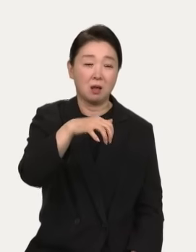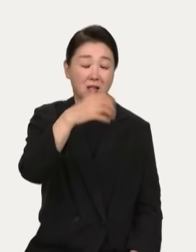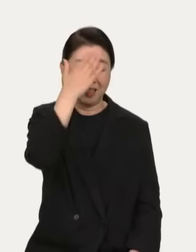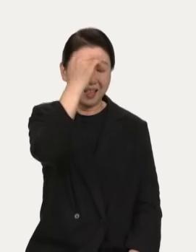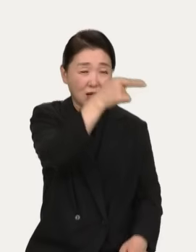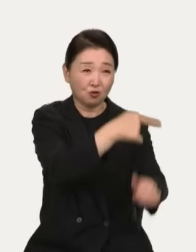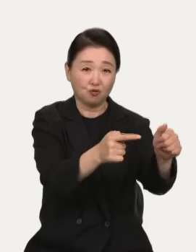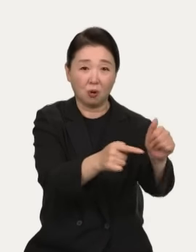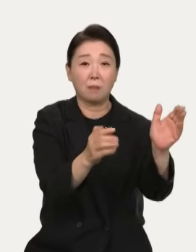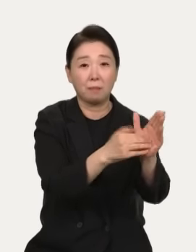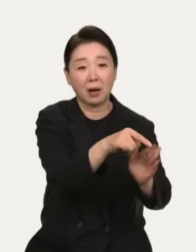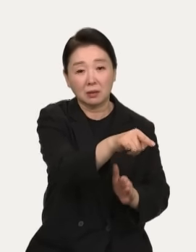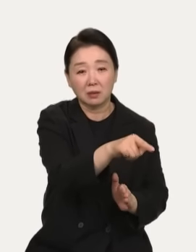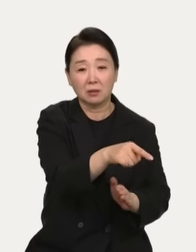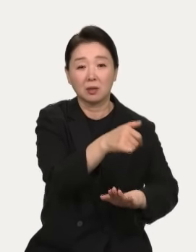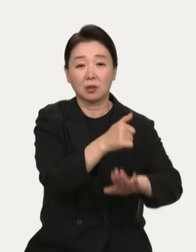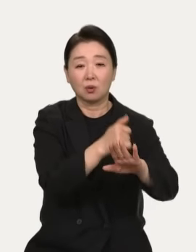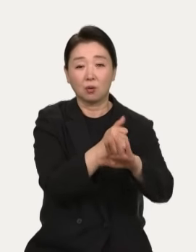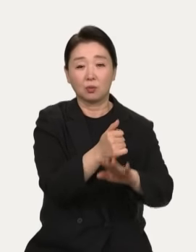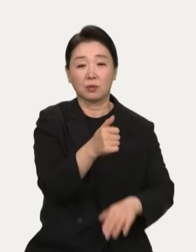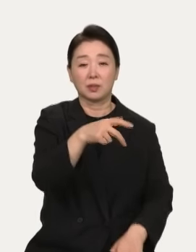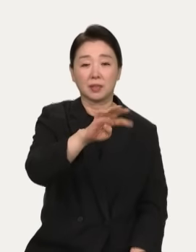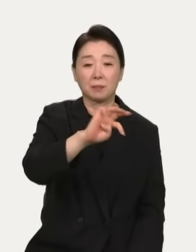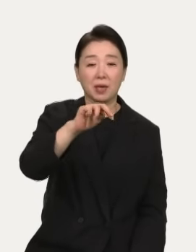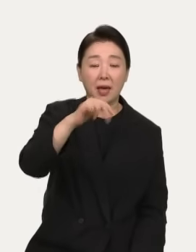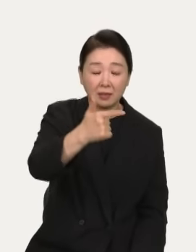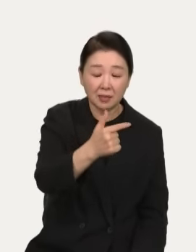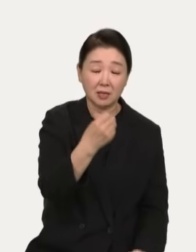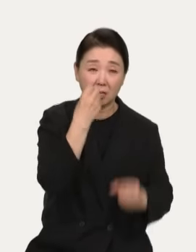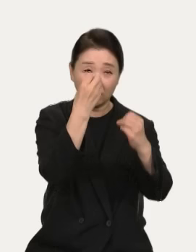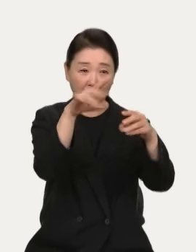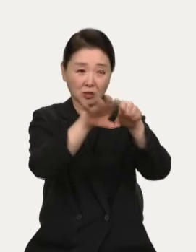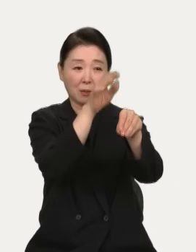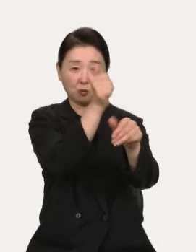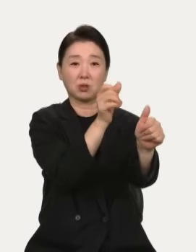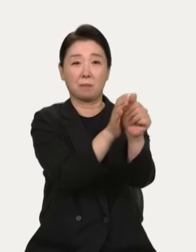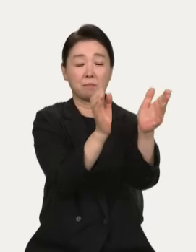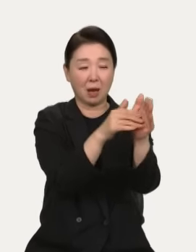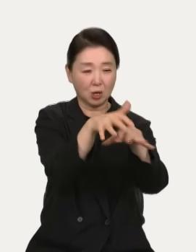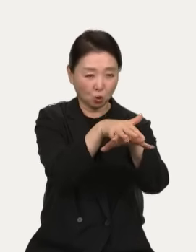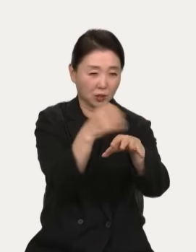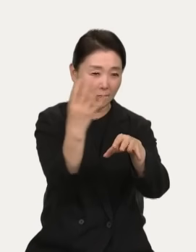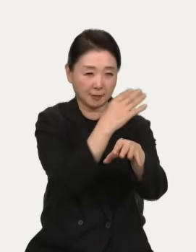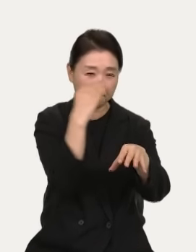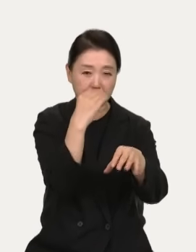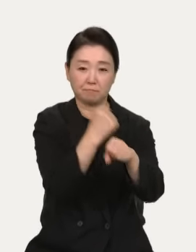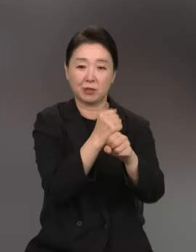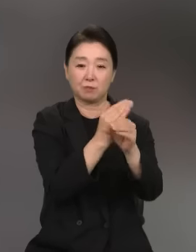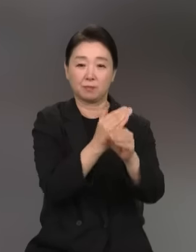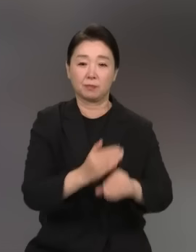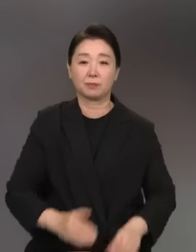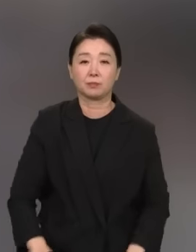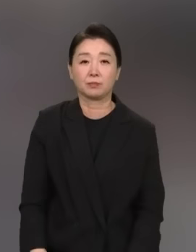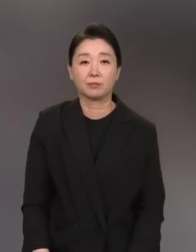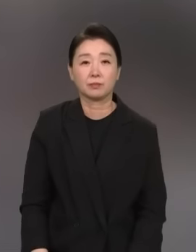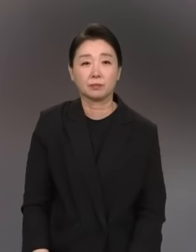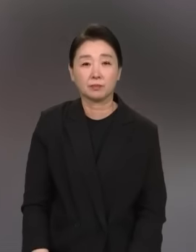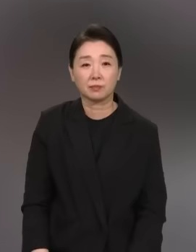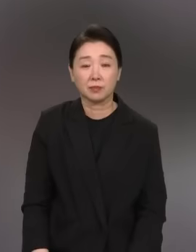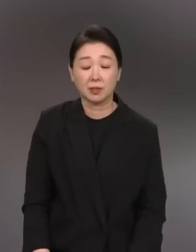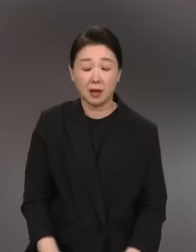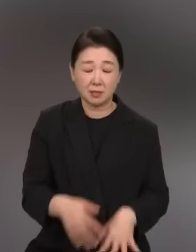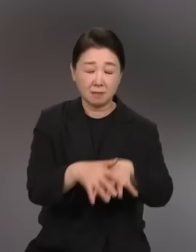해지라는 하심 사피딘을 새 사무총장으로 낙점하고 조직 재정비에 들어간 것으로 알려졌습니다